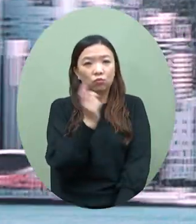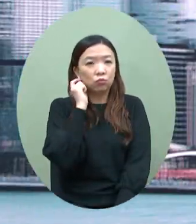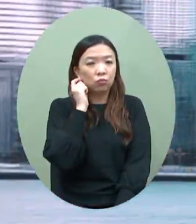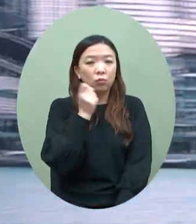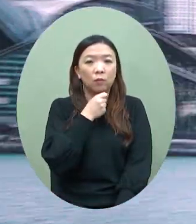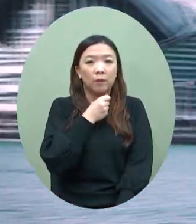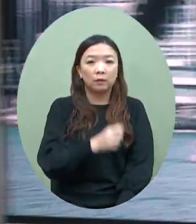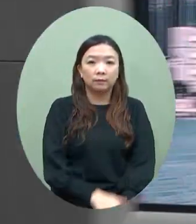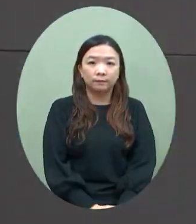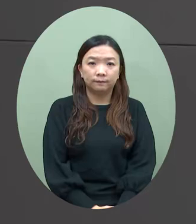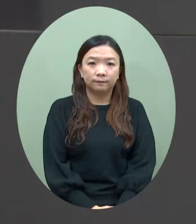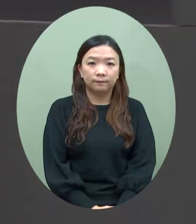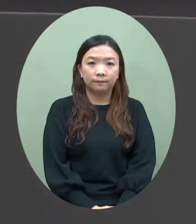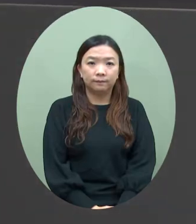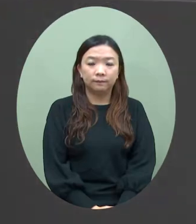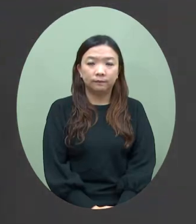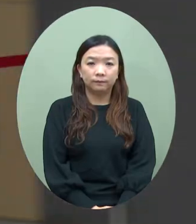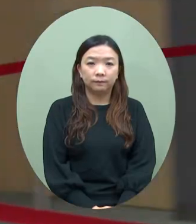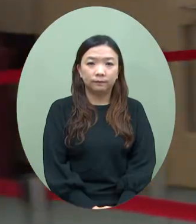該。